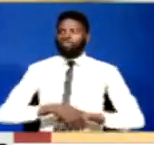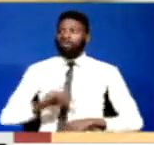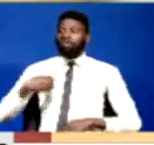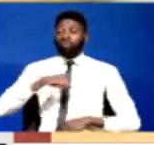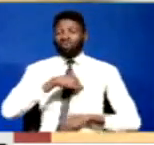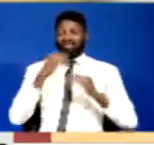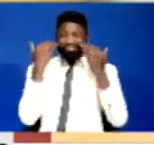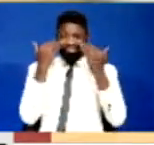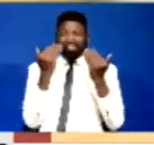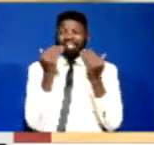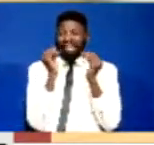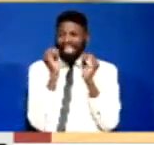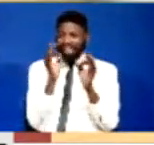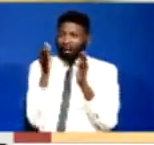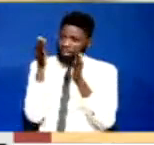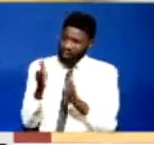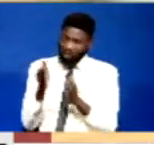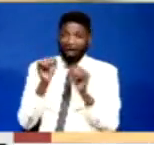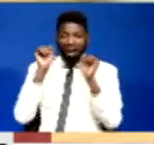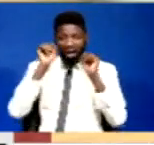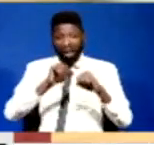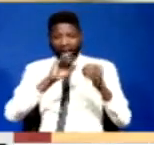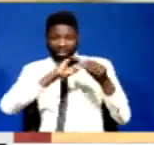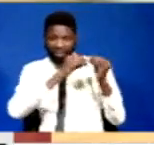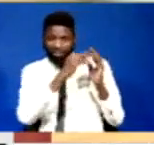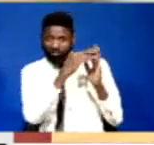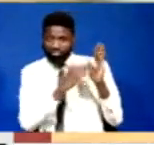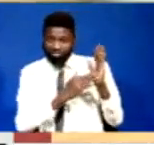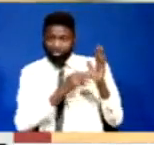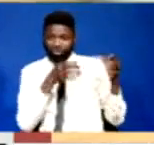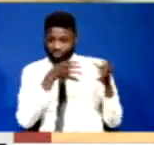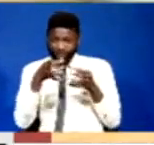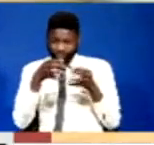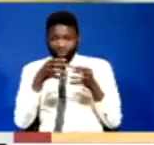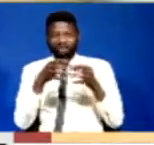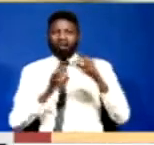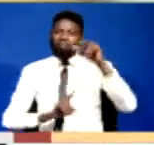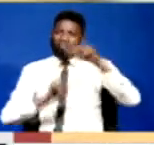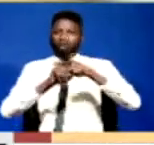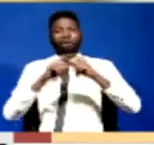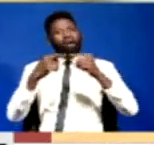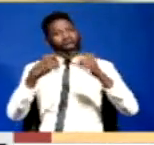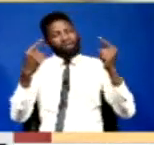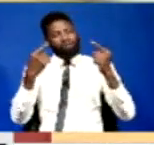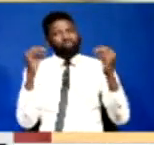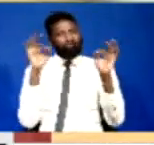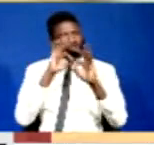yeyote ambaye atakaidi hizi takwimu tulizo nazo za awamu ya makundi. World Cup iko KBC na